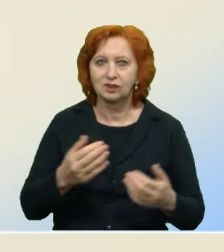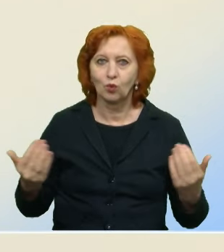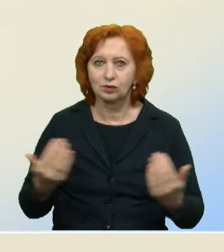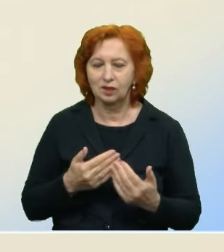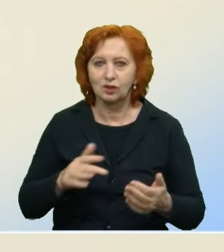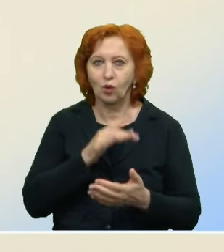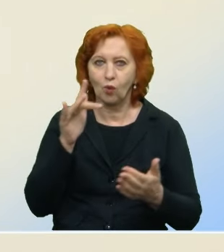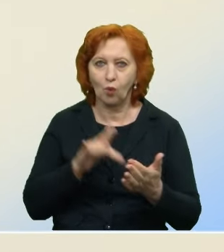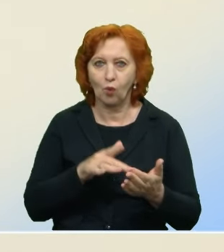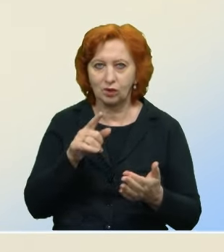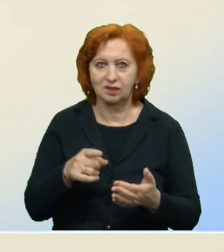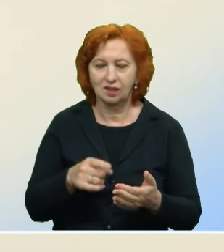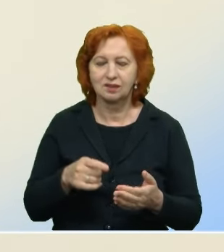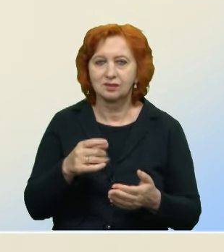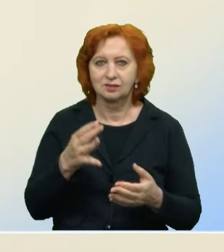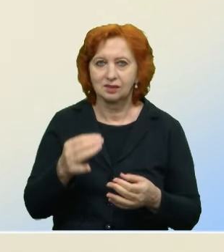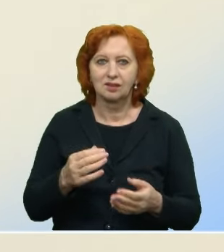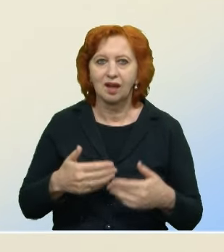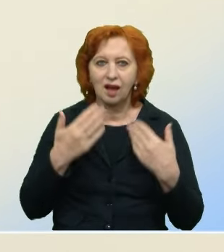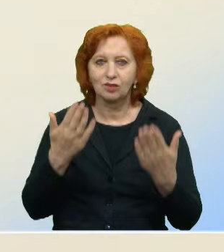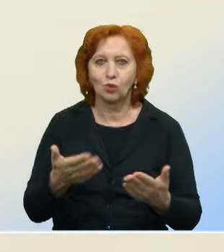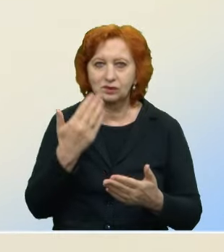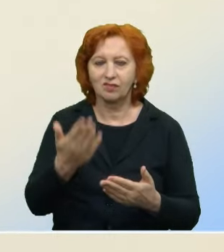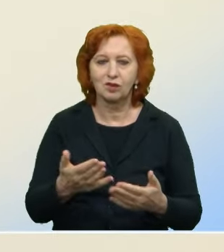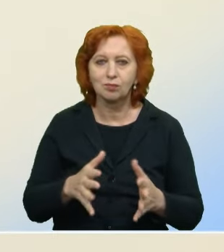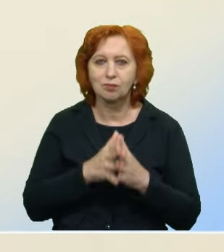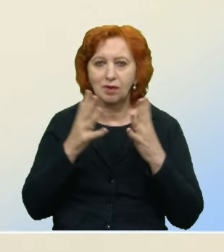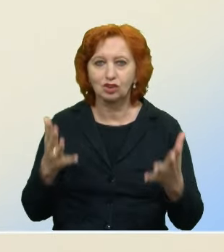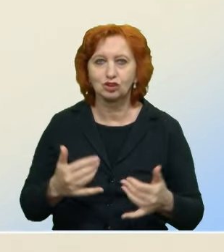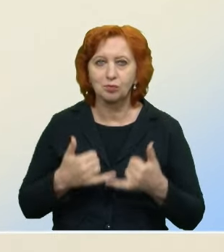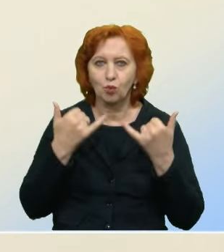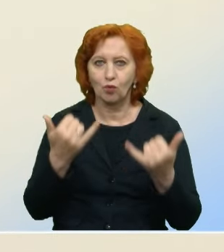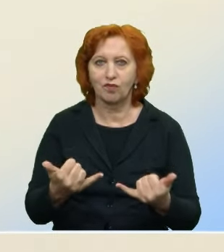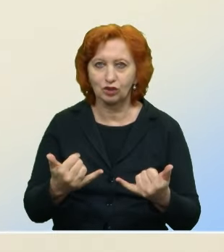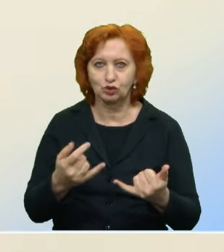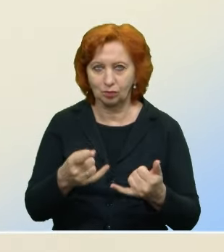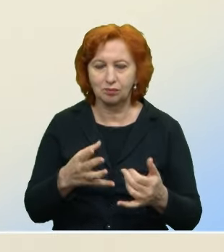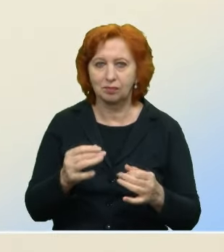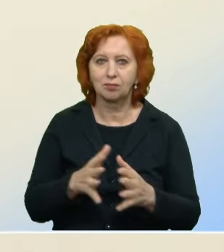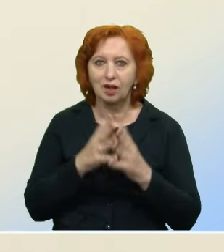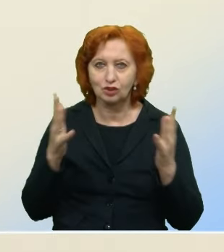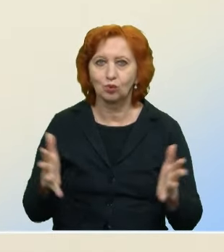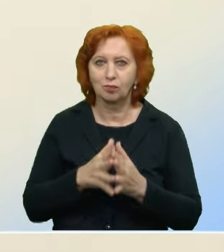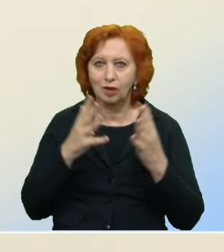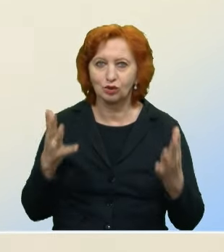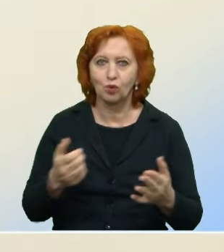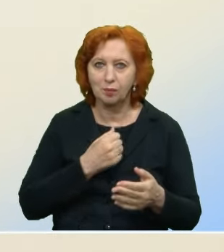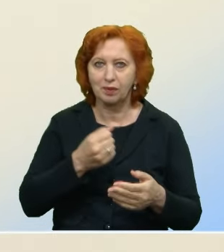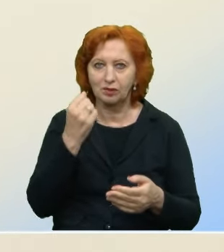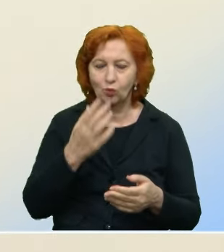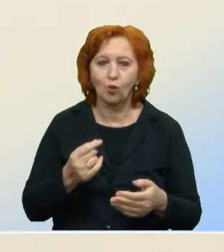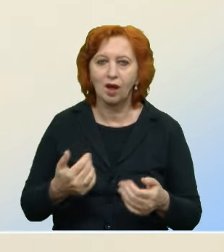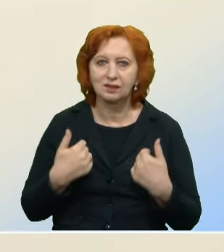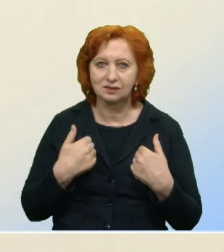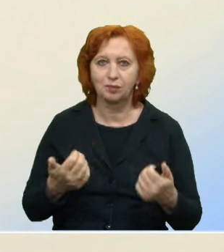жители города Ростова-на-Дону относятся к вам с большим уважением, теплотой и большой благодарностью. От себя могу